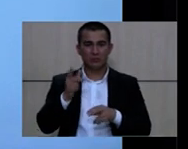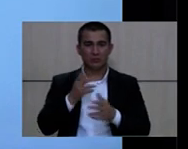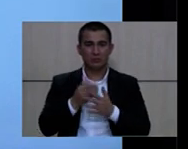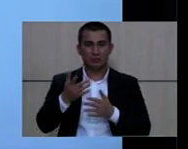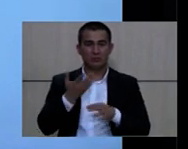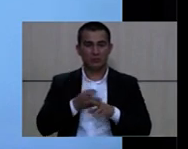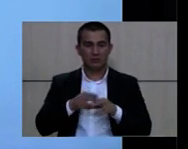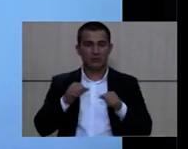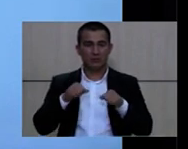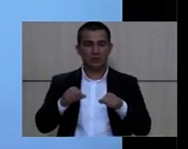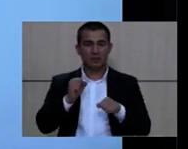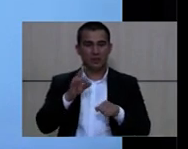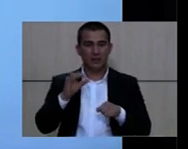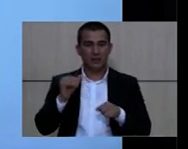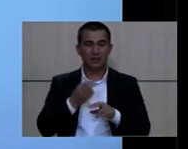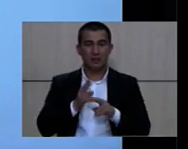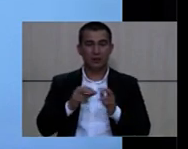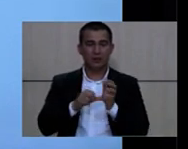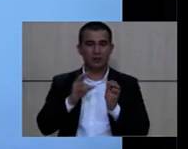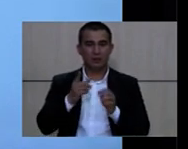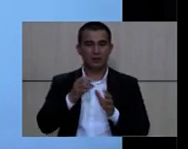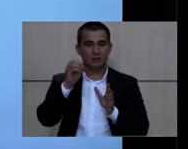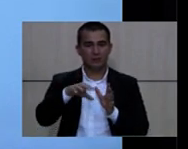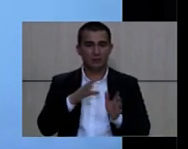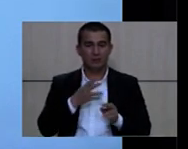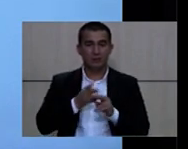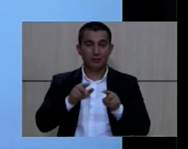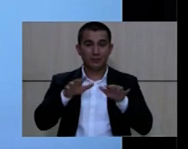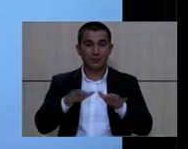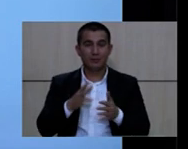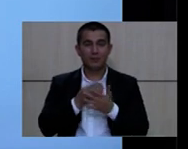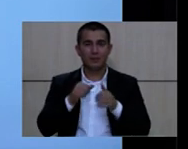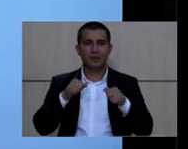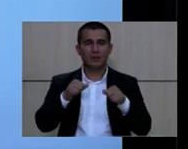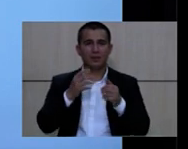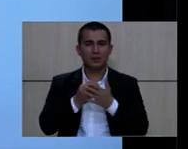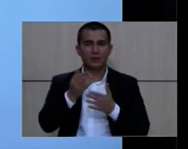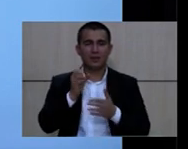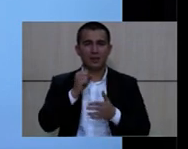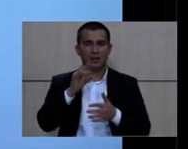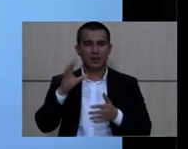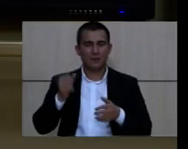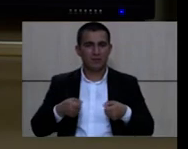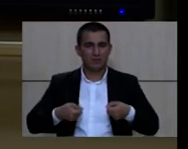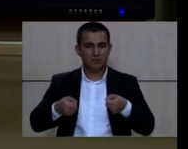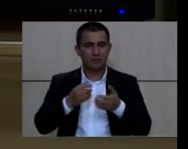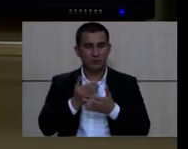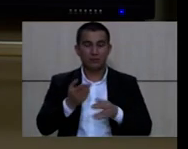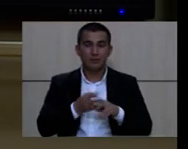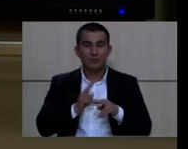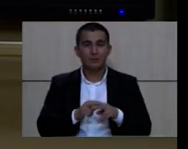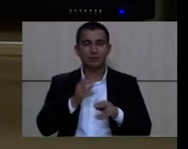massali aravachaga 6 kg yuk qo'yildi. Bunda aravacha tezligi qanchaga kamaydi?